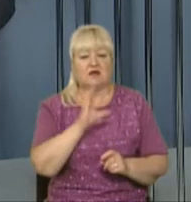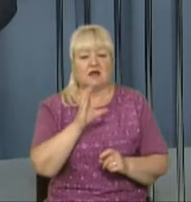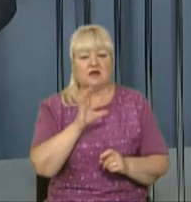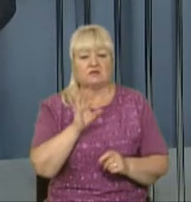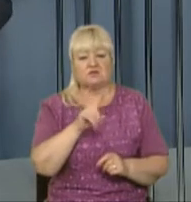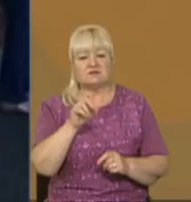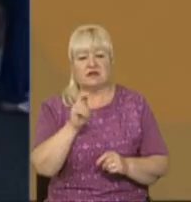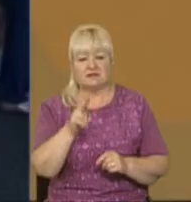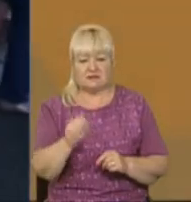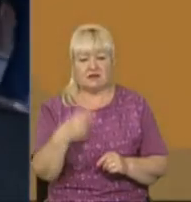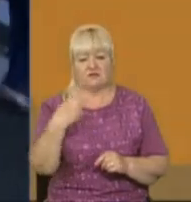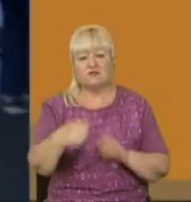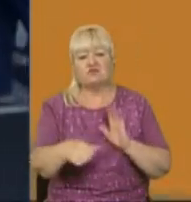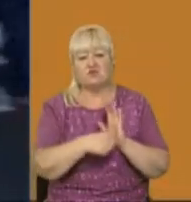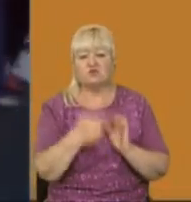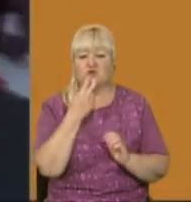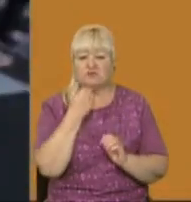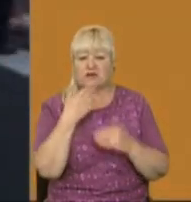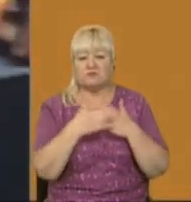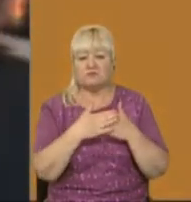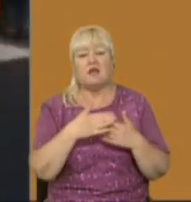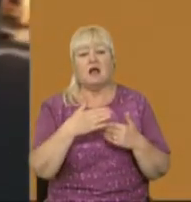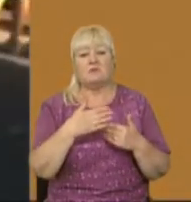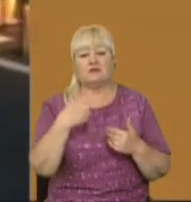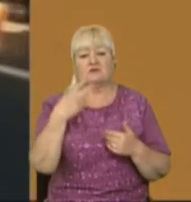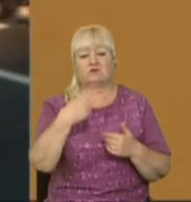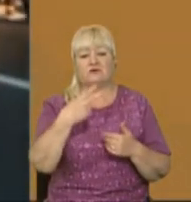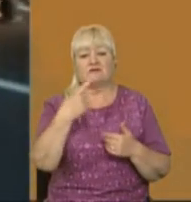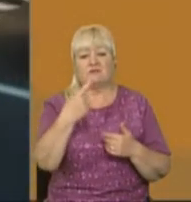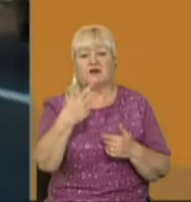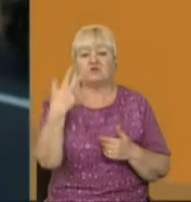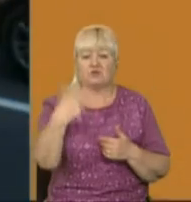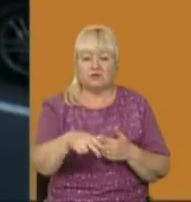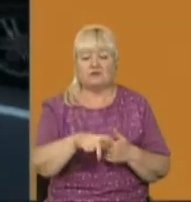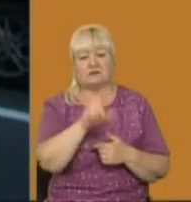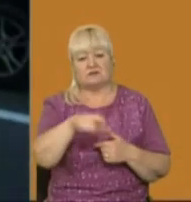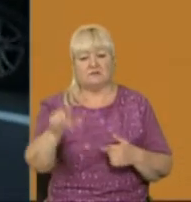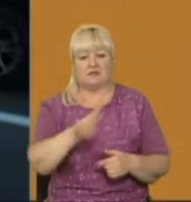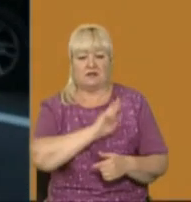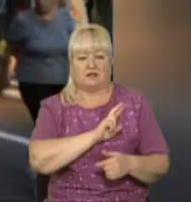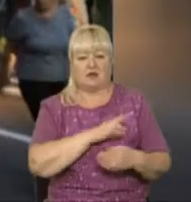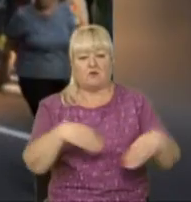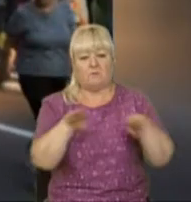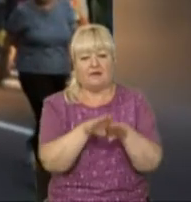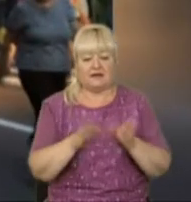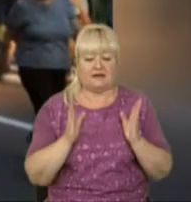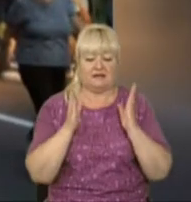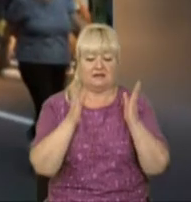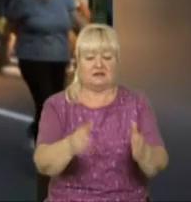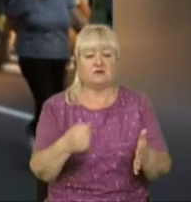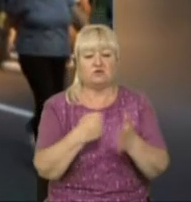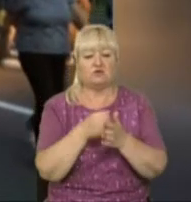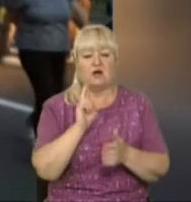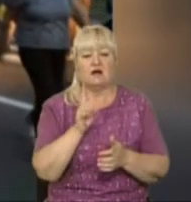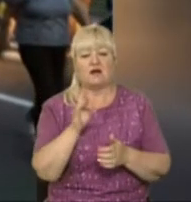Созанська. Нагадаю, 26 червня близько 21:30 мешканці Яворова перекрили трасу до пункту пропуску «Краківець»